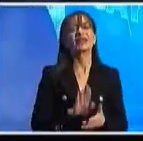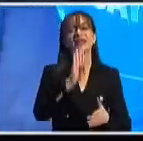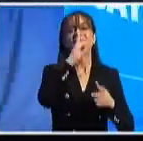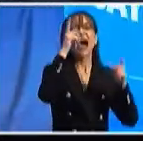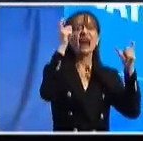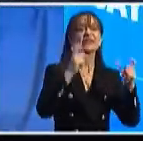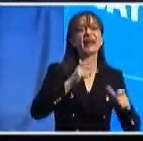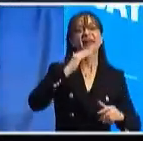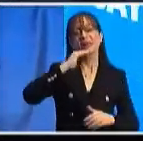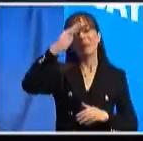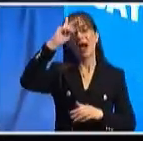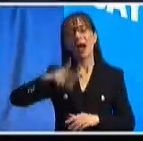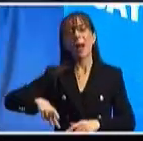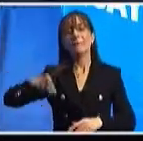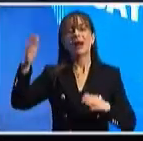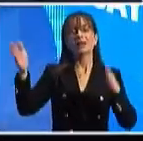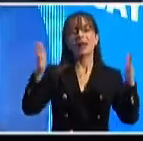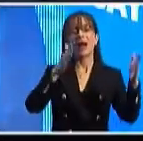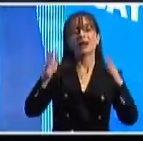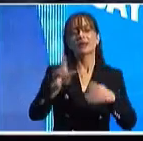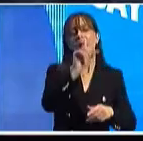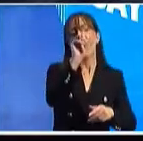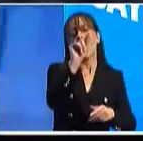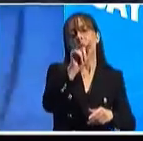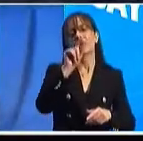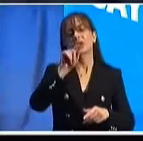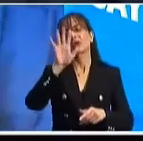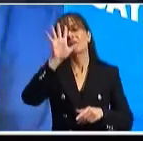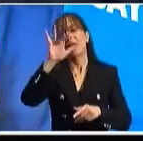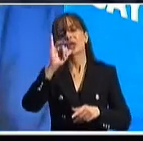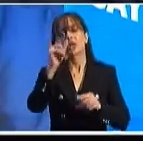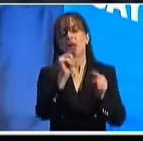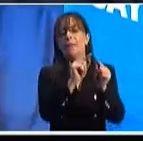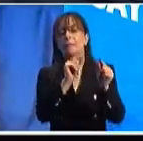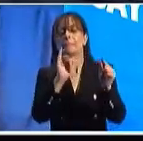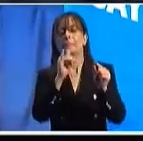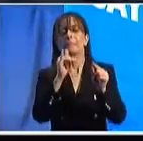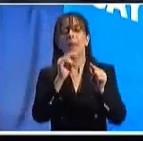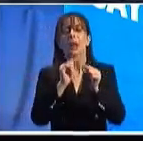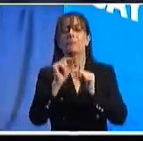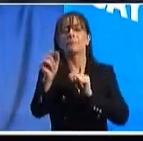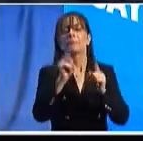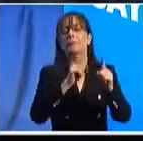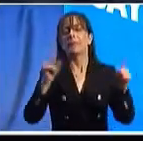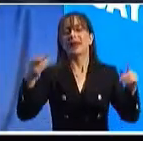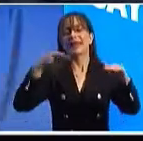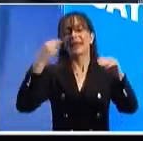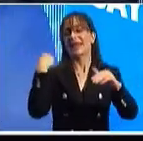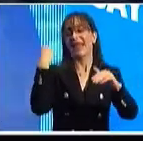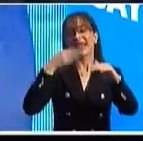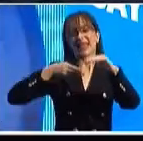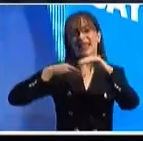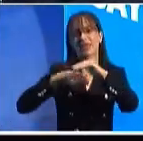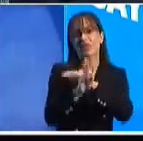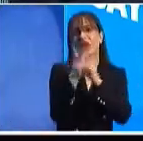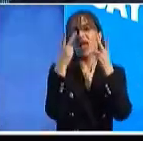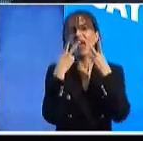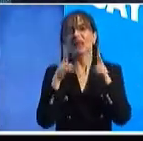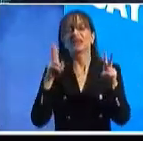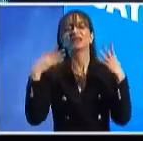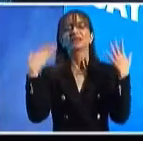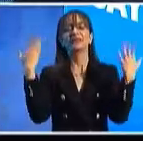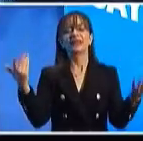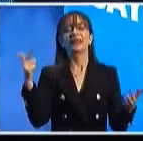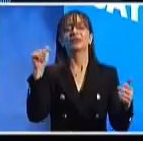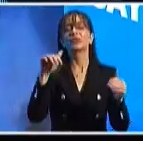Bayrampaşa hat arasında 11.5 kilometrelik tünelimizi hizmete açacağız ve bu hattımızla birlikte